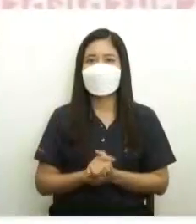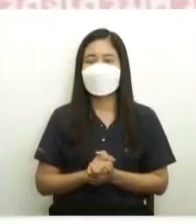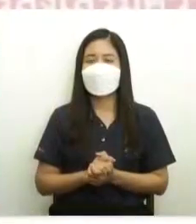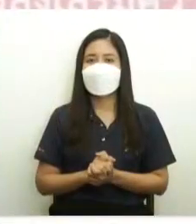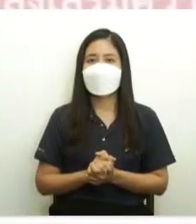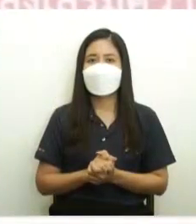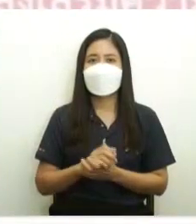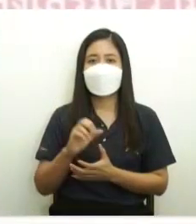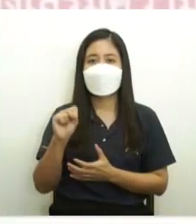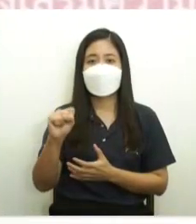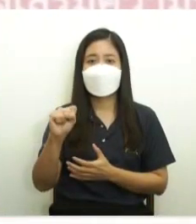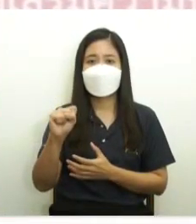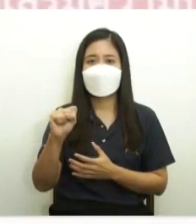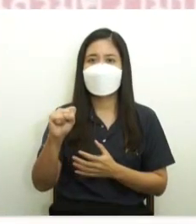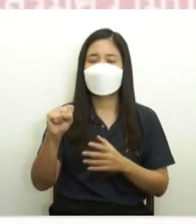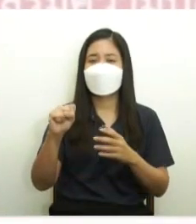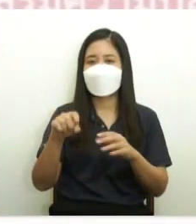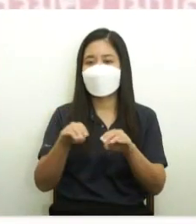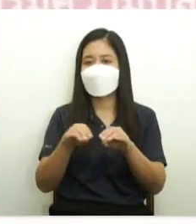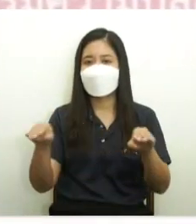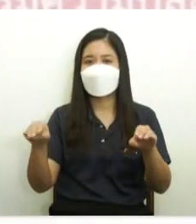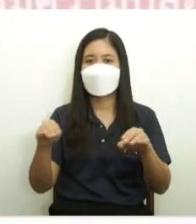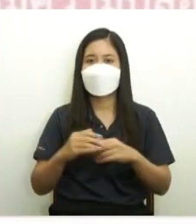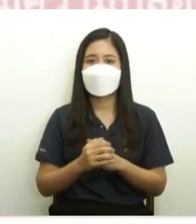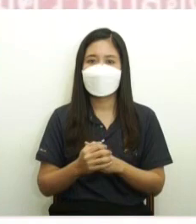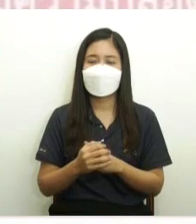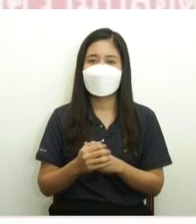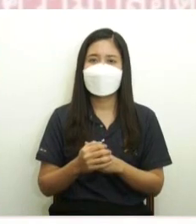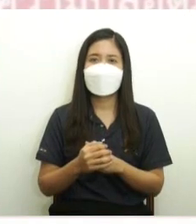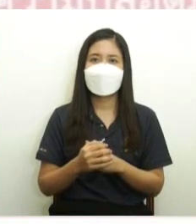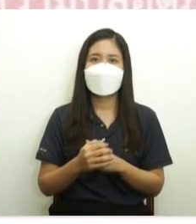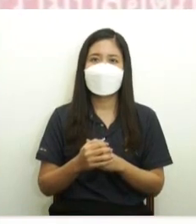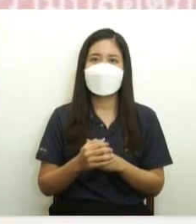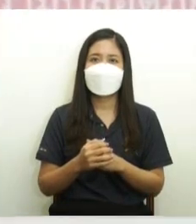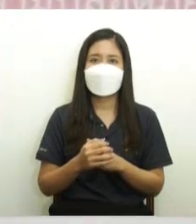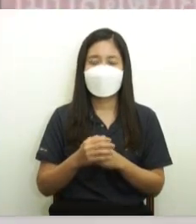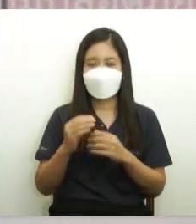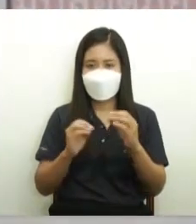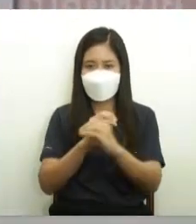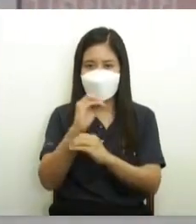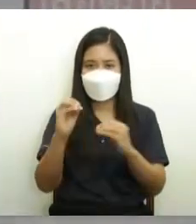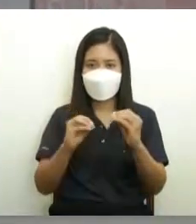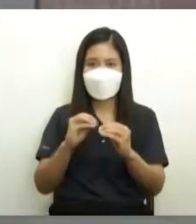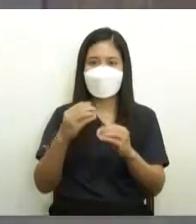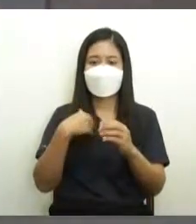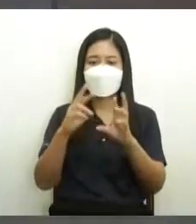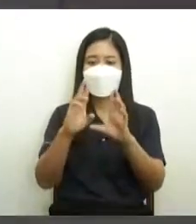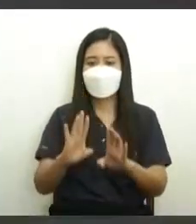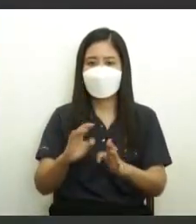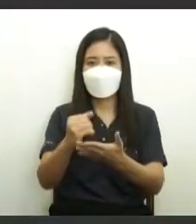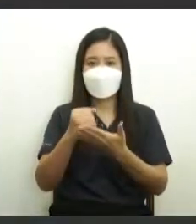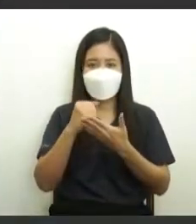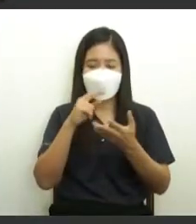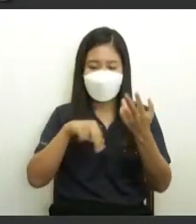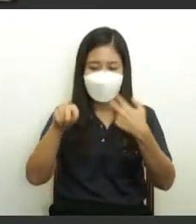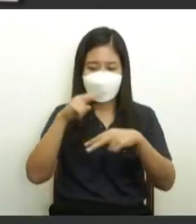S Standard สร้างมาตรฐานดังนี้1ความปลอดภัยและระบบดูแลช่วยเหลือในสถานศึกษา